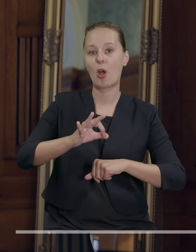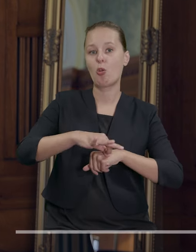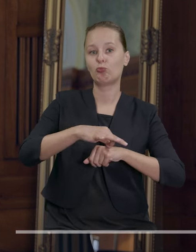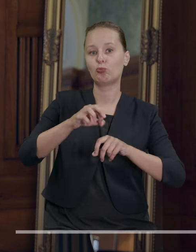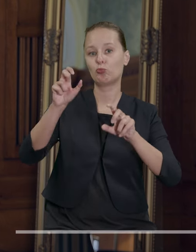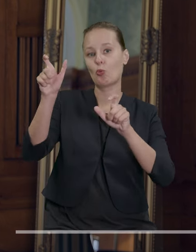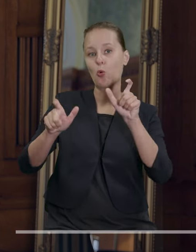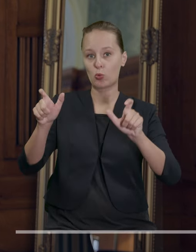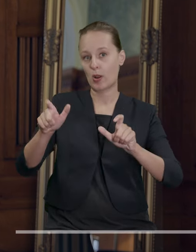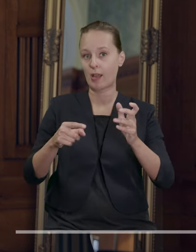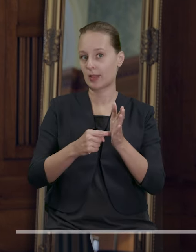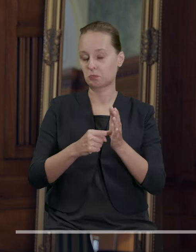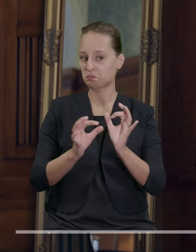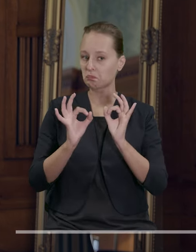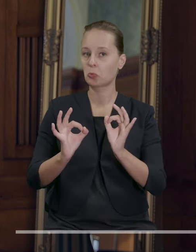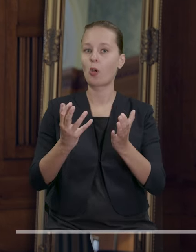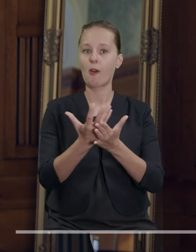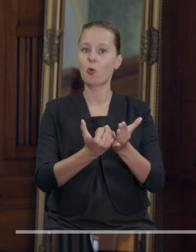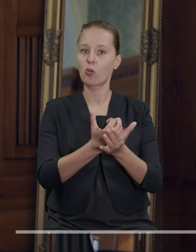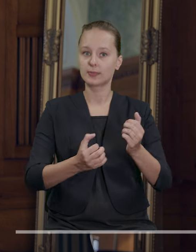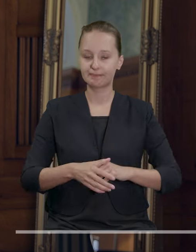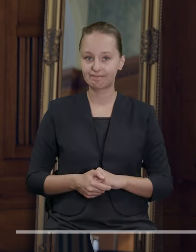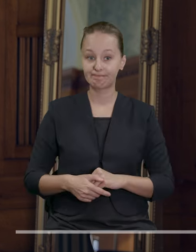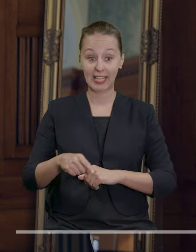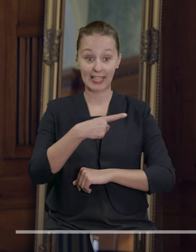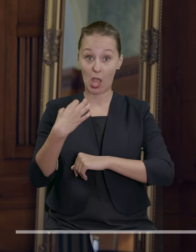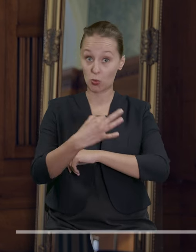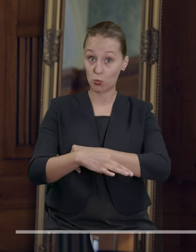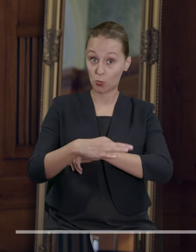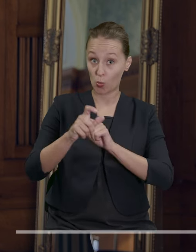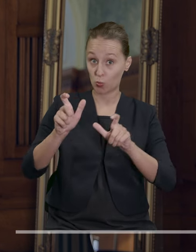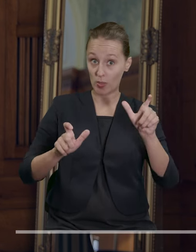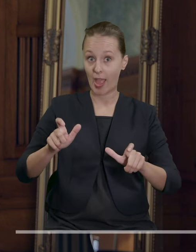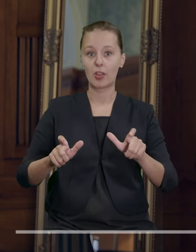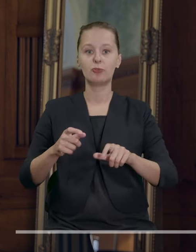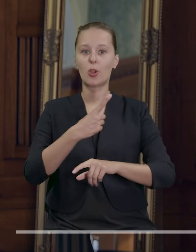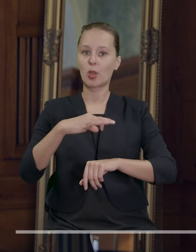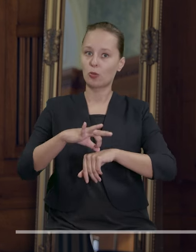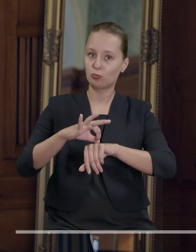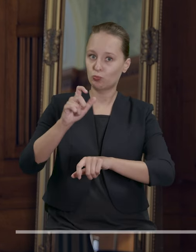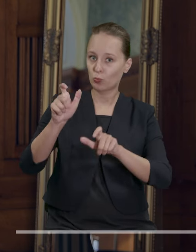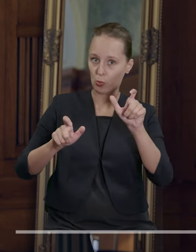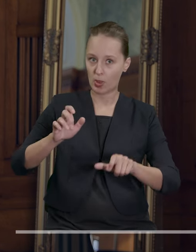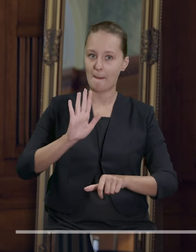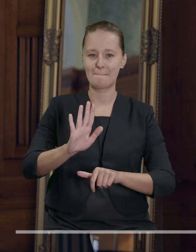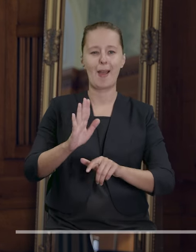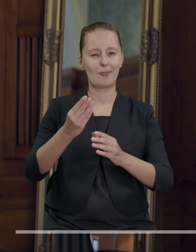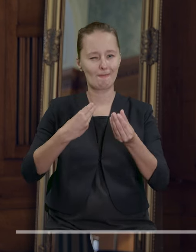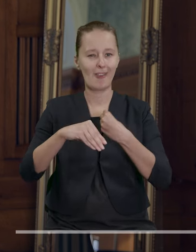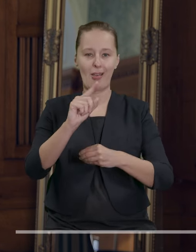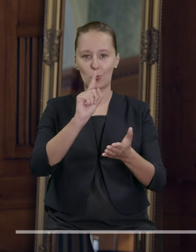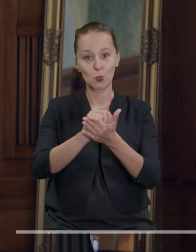doktoranta, która jest świetnie wykorzystywana. Nasi studenci, nasi doktoranci mają coraz